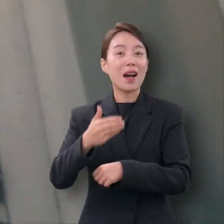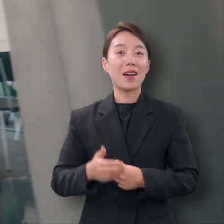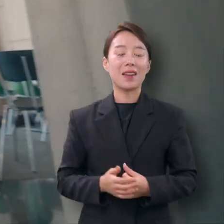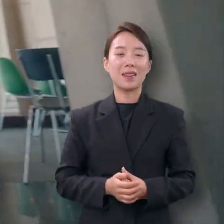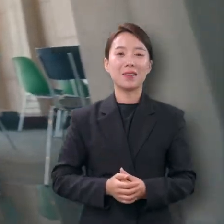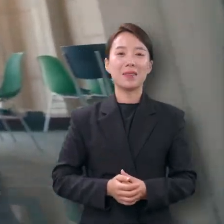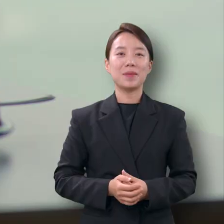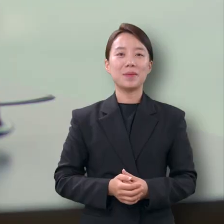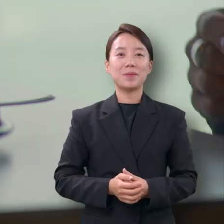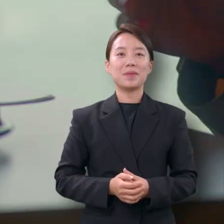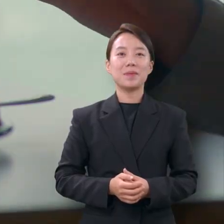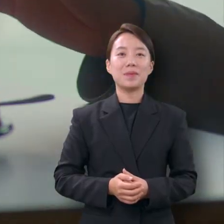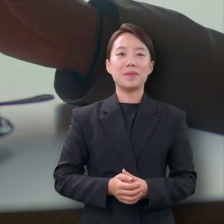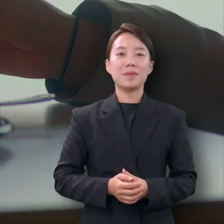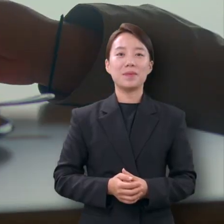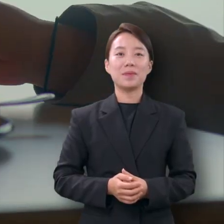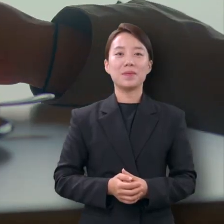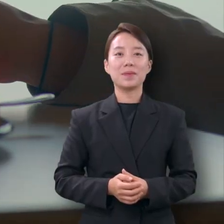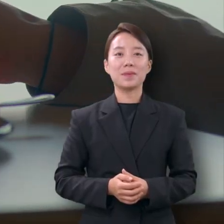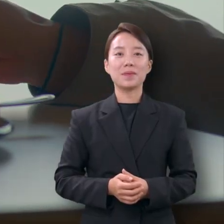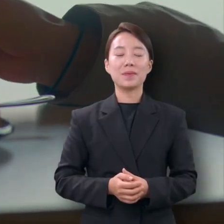거리였죠.